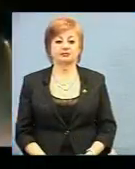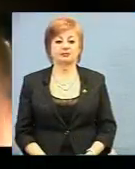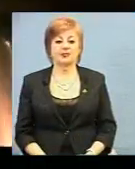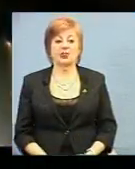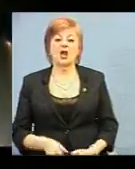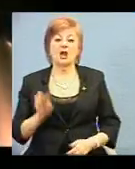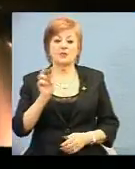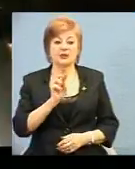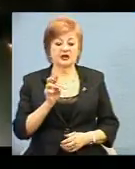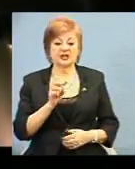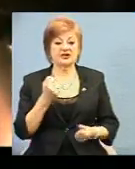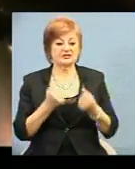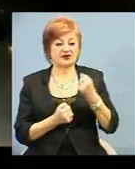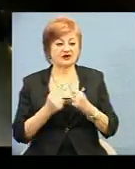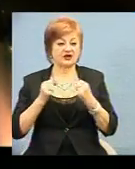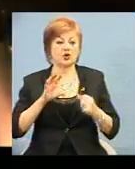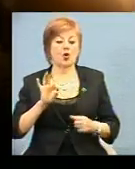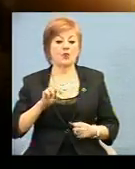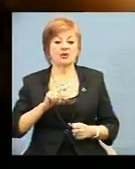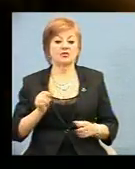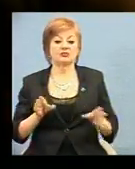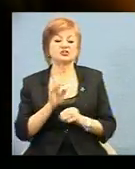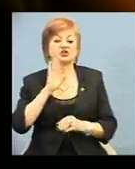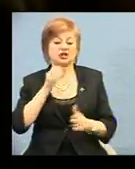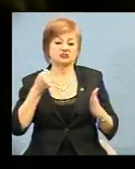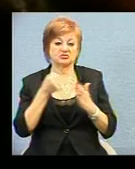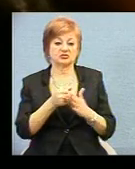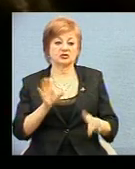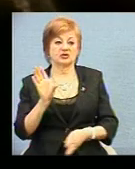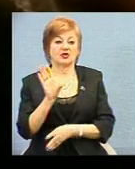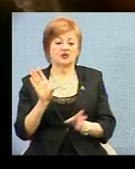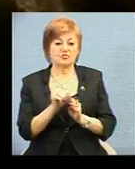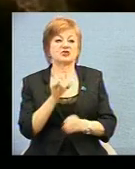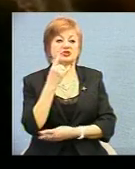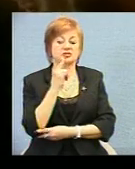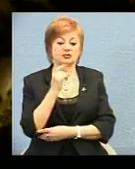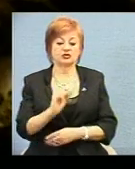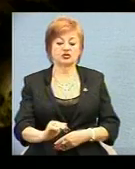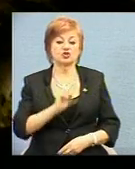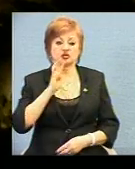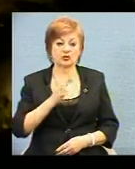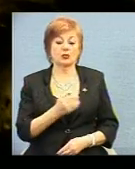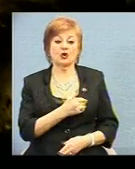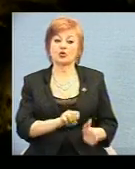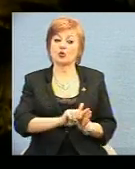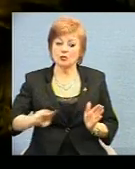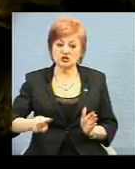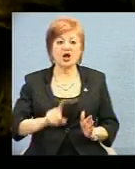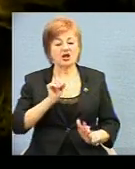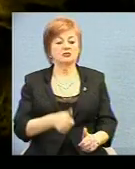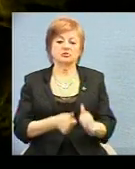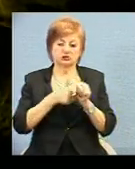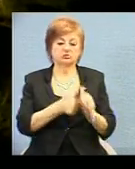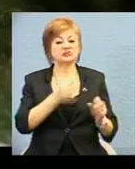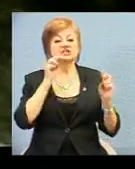У Бердянську водій «Опеля» збив жінку з 4-річною дитиною на пішохідному переході, після чого намагався втекти. Його наздогнав та затримав